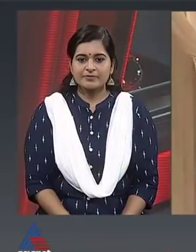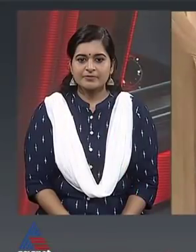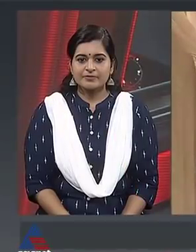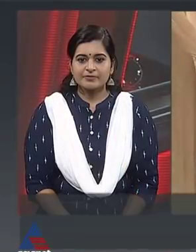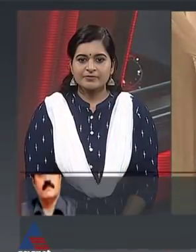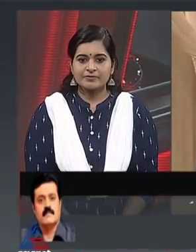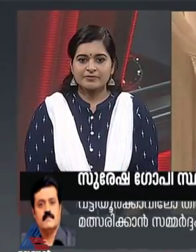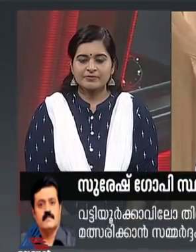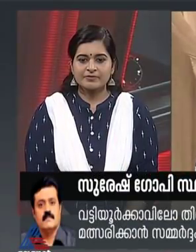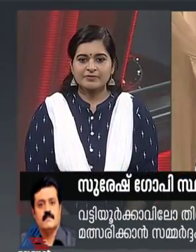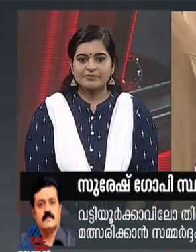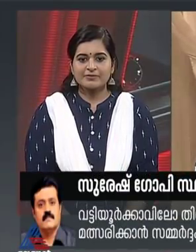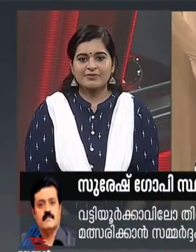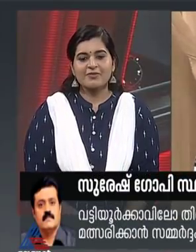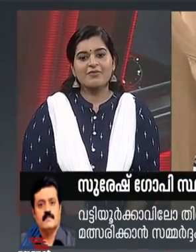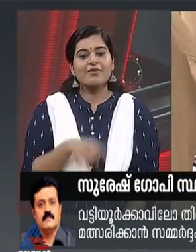എനിക്ക് ഈ തൃശ്ശൂരും